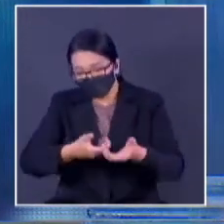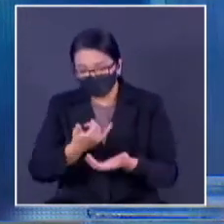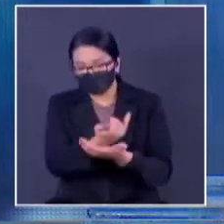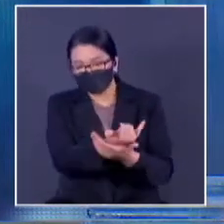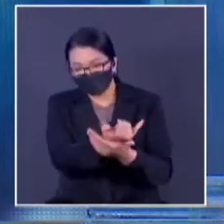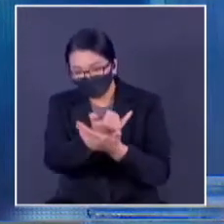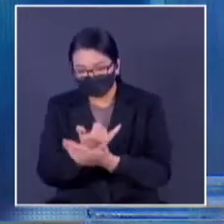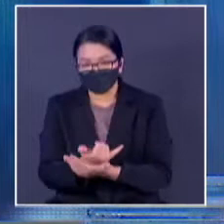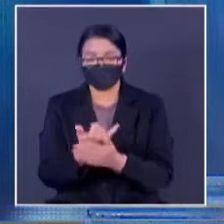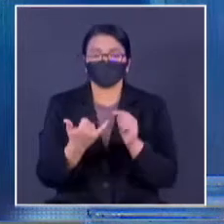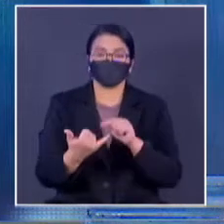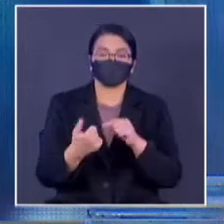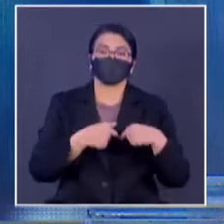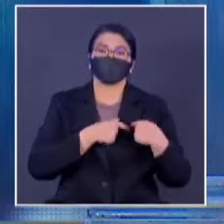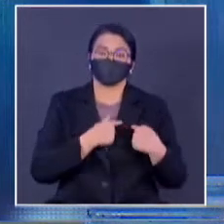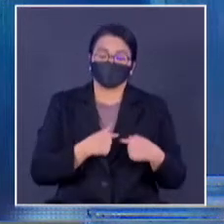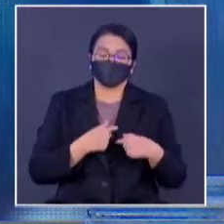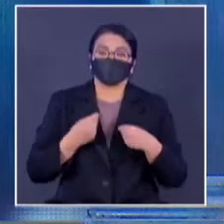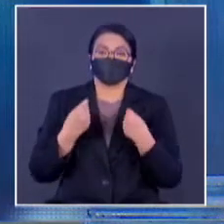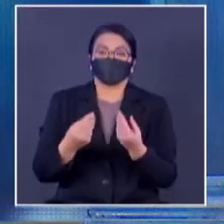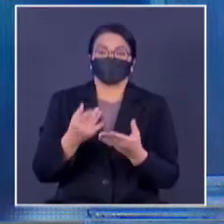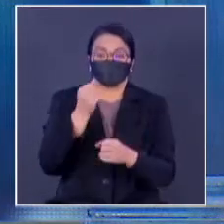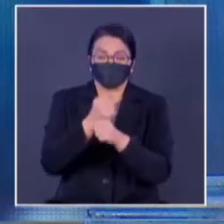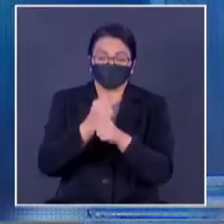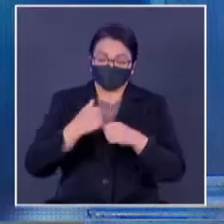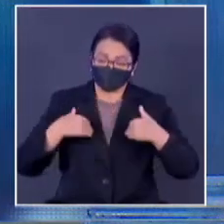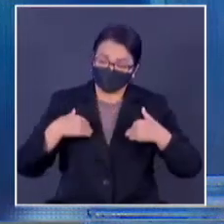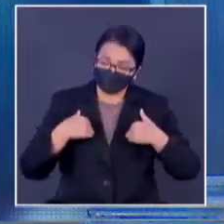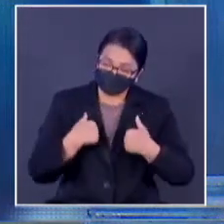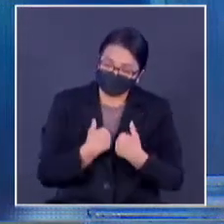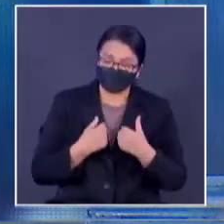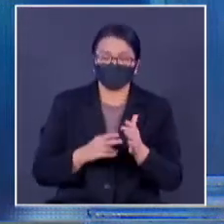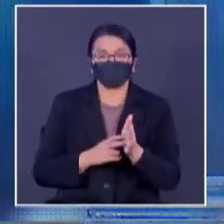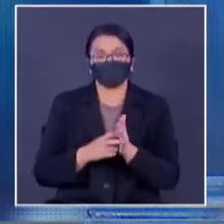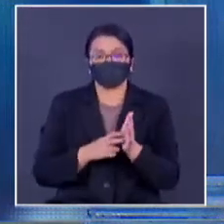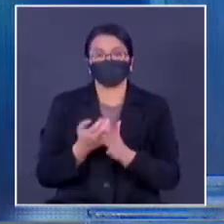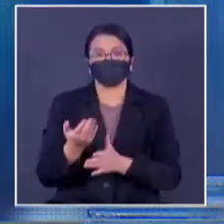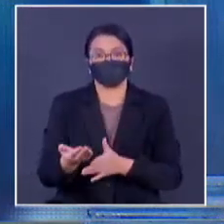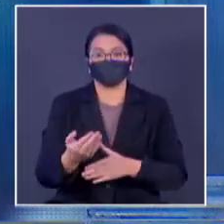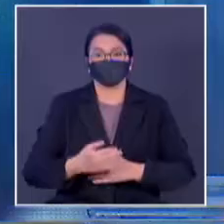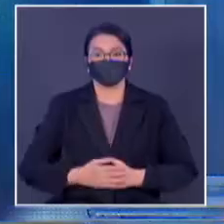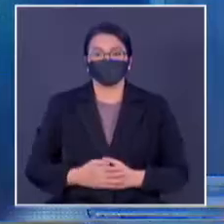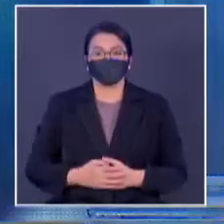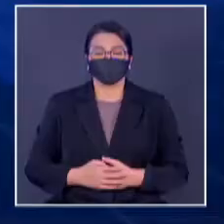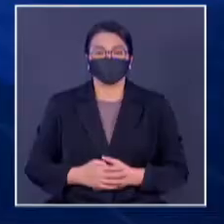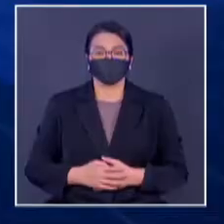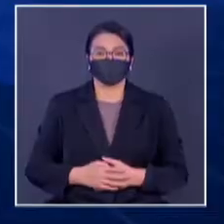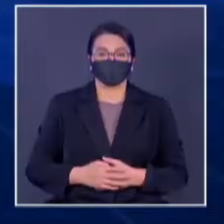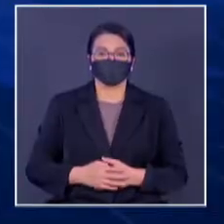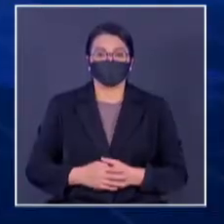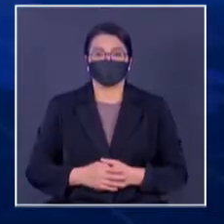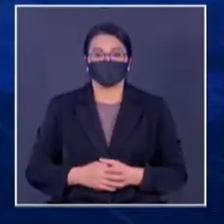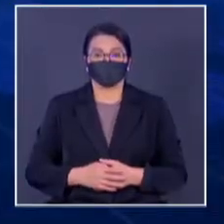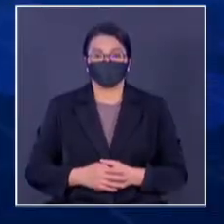าลและนี่คือกำลังใจที่เราต้องส่งมอบให้กับเจ้าหน้าที่ที่กำลังอ่อนล้าณขณะนี้จริงๆครับคุณผู้ชมครับ